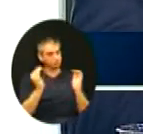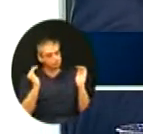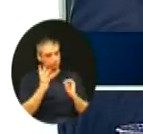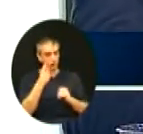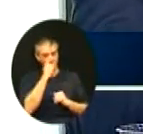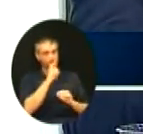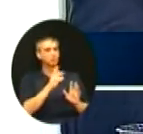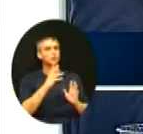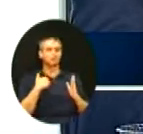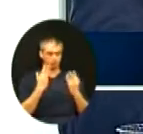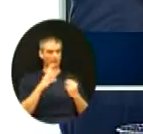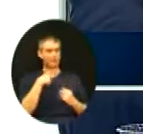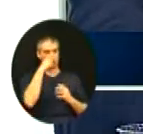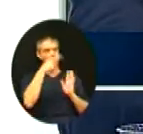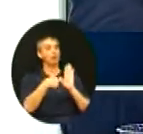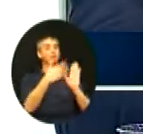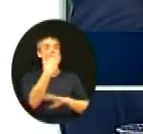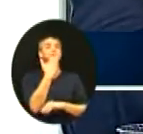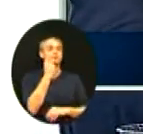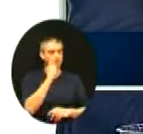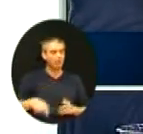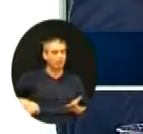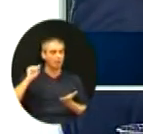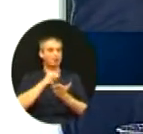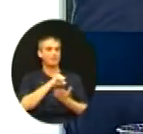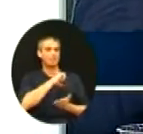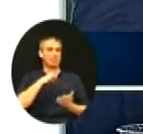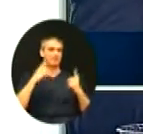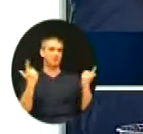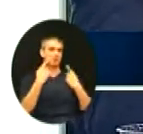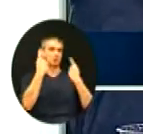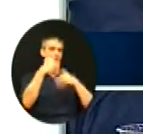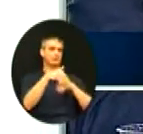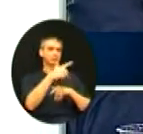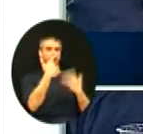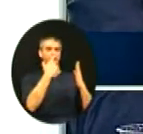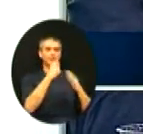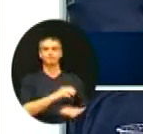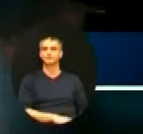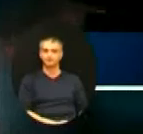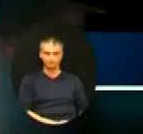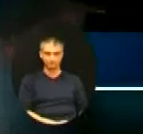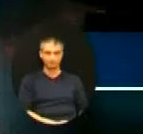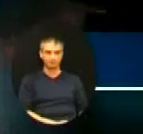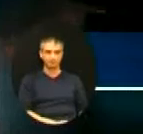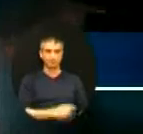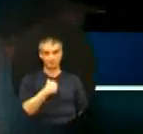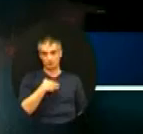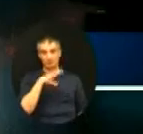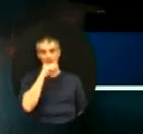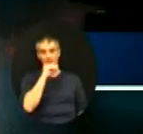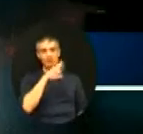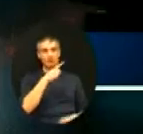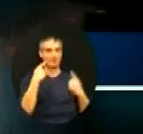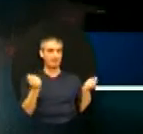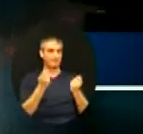יותר צנועות. יש לנו הרבה מה להתגאות. מדינת ישראל צריכה לממן בעצמה את חגיגות יום העצמאות ה-70 שלה. תודה. שרה עצניקוין. אני רוצה לדבר על